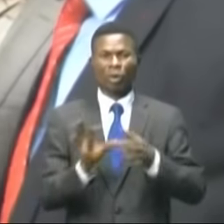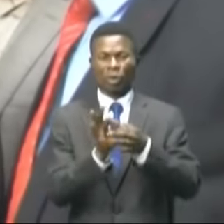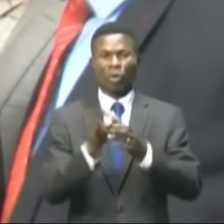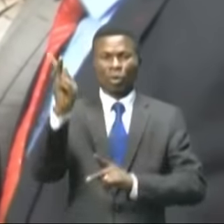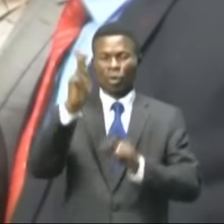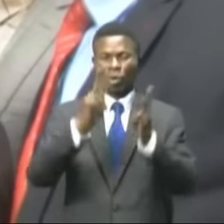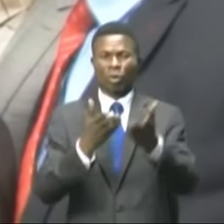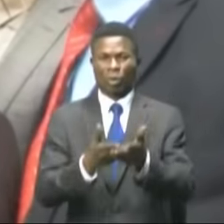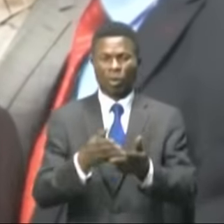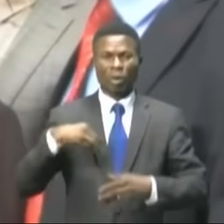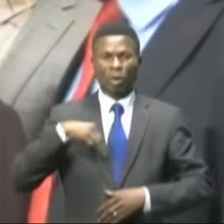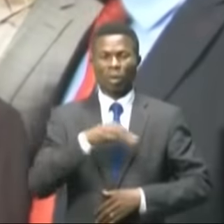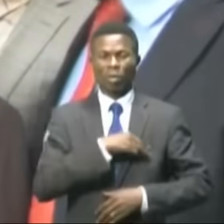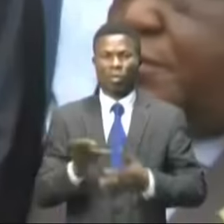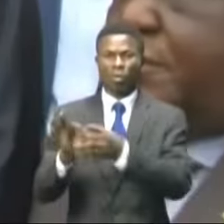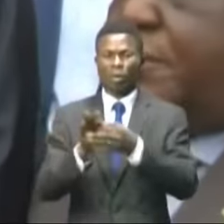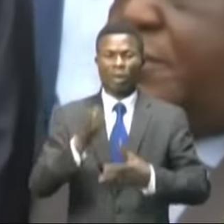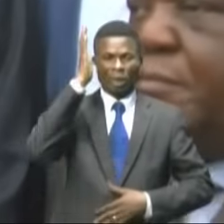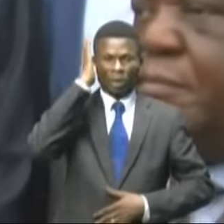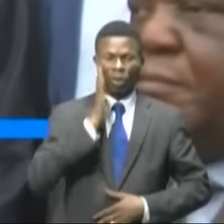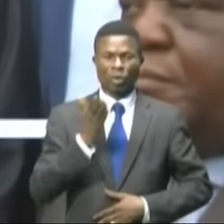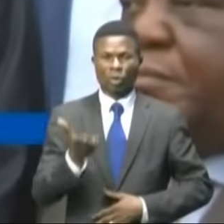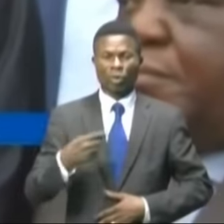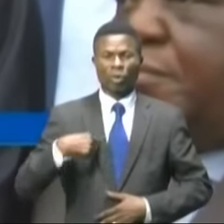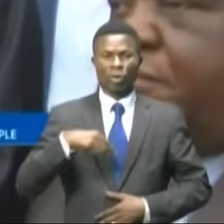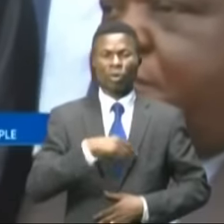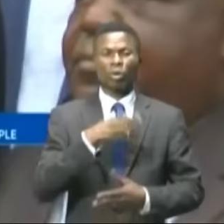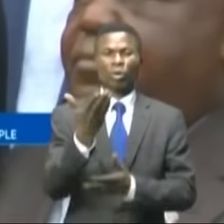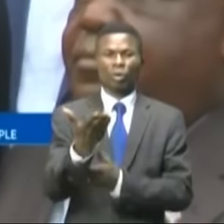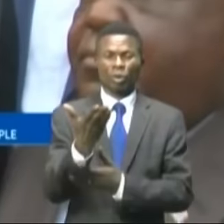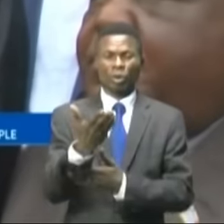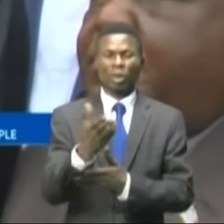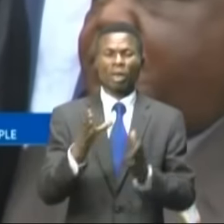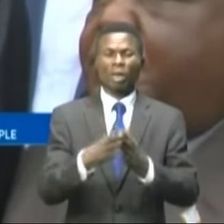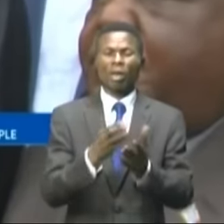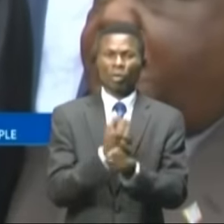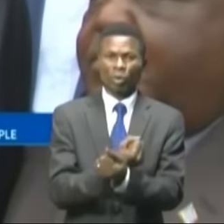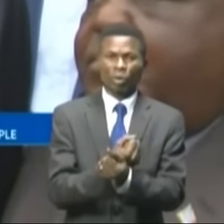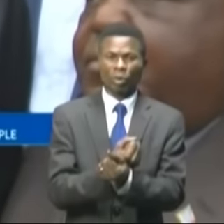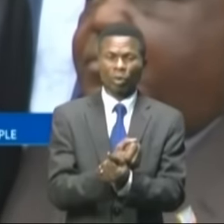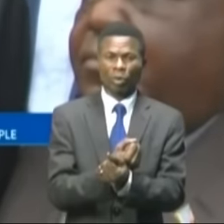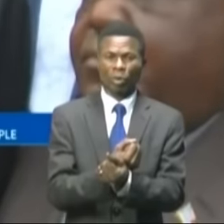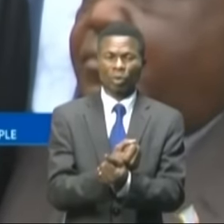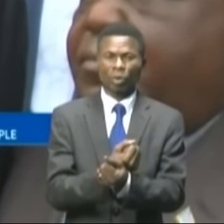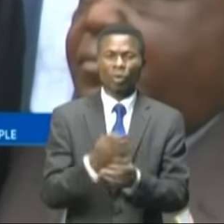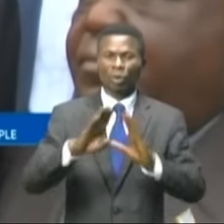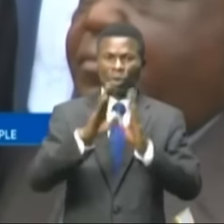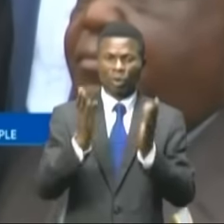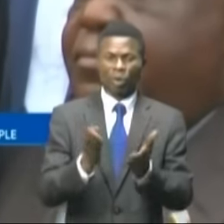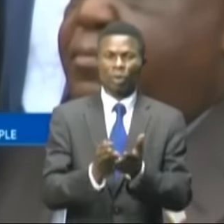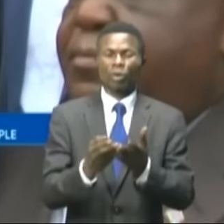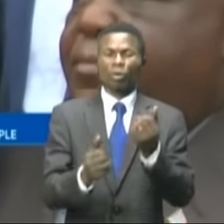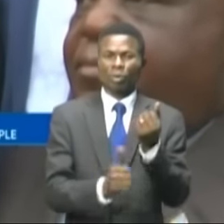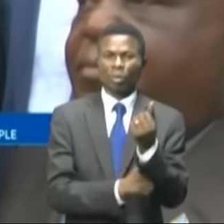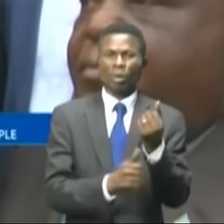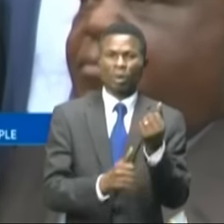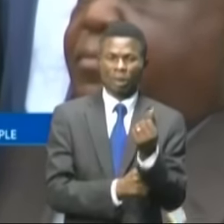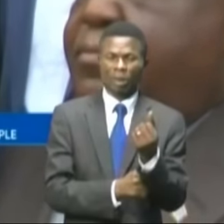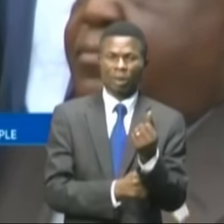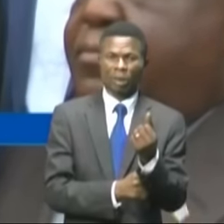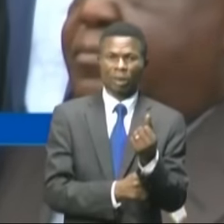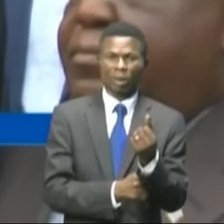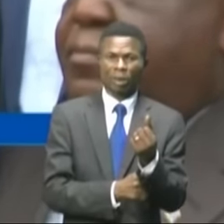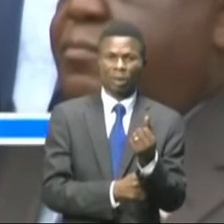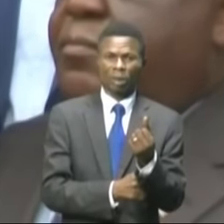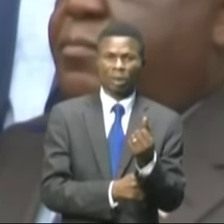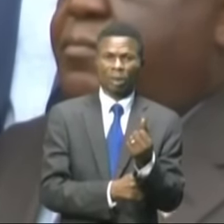peuple, membres de l'Union sacrée. Nous demandons par respect à l'intervention de l'autorité morale de notre politique